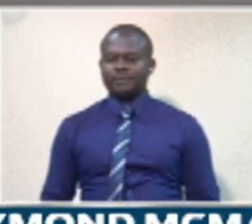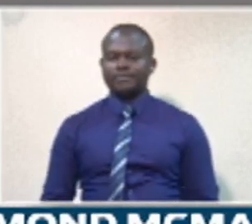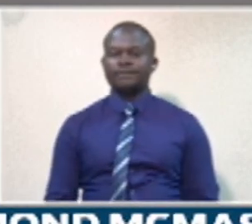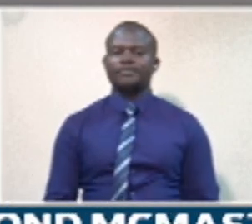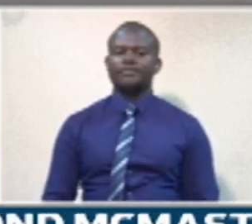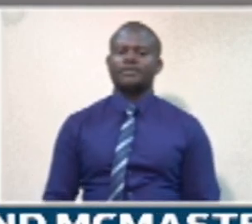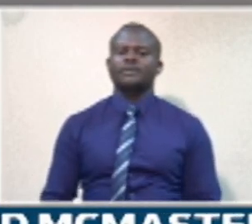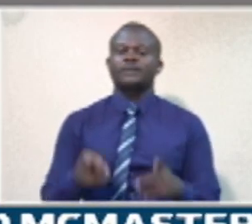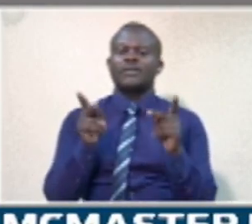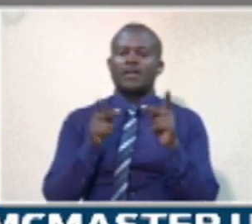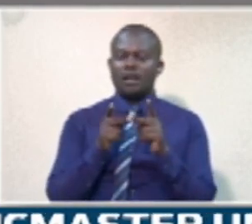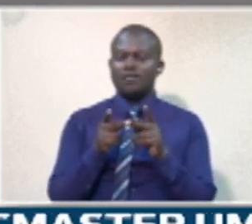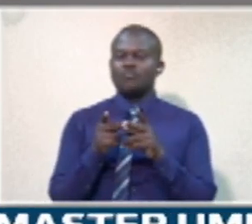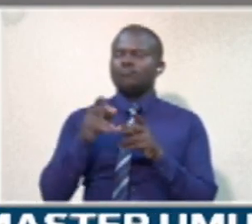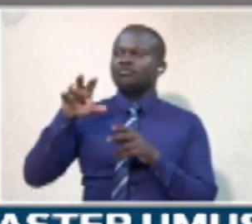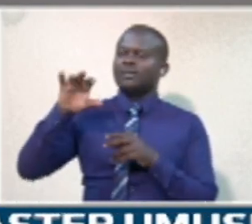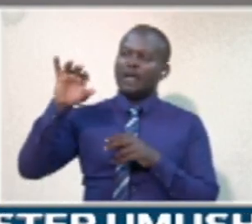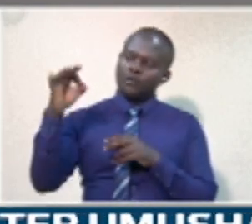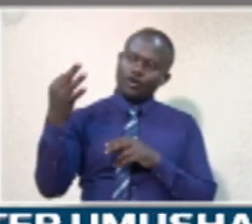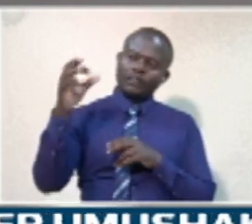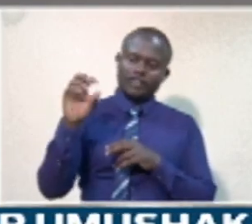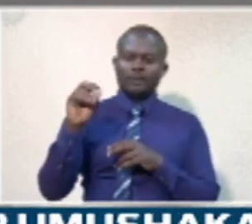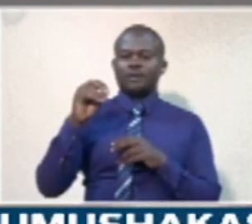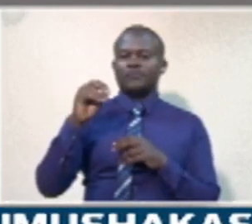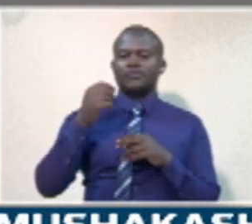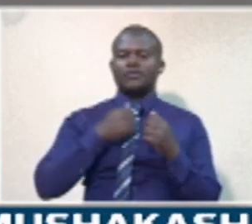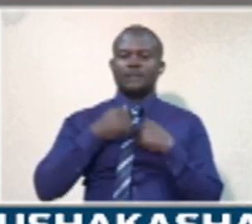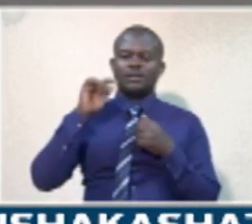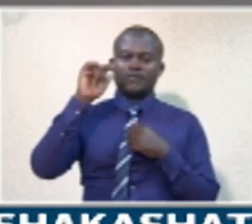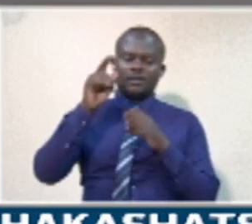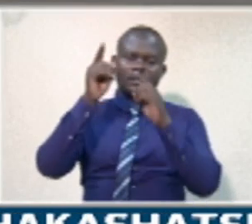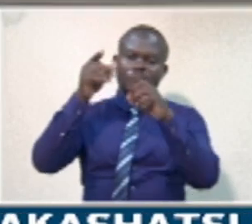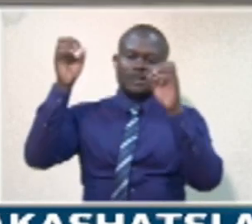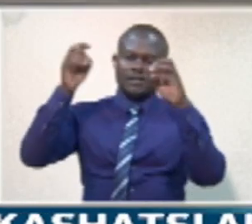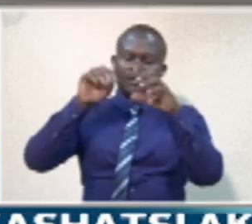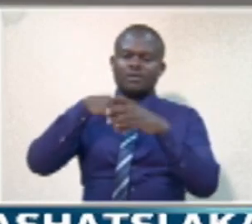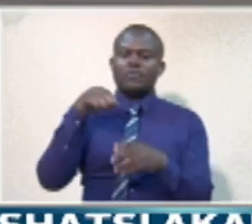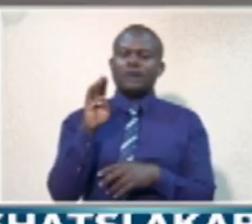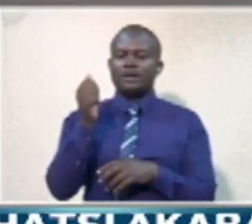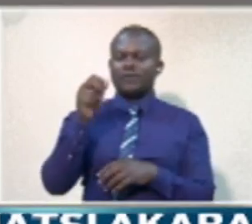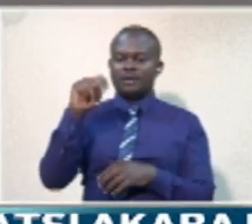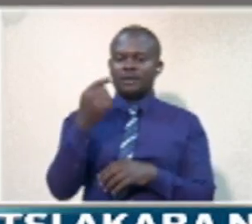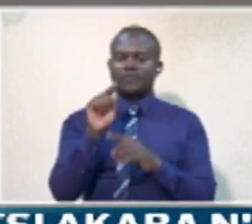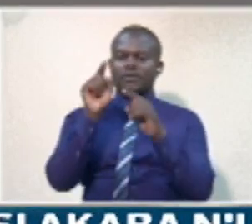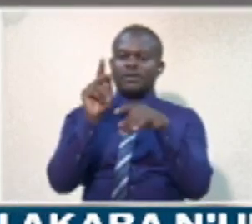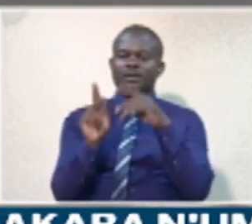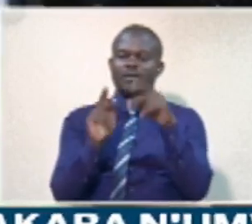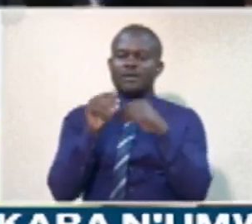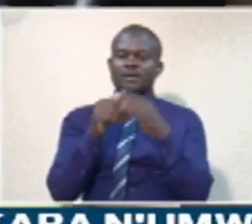ya 30 indege Rwandeya ifunguye ivuye I Kigali yerekeza I Bangui ijyanye